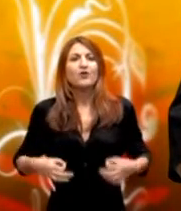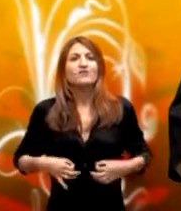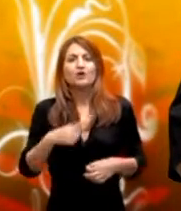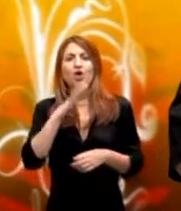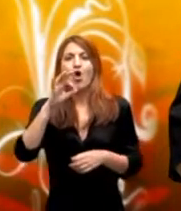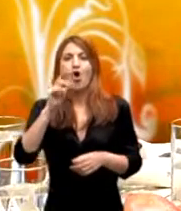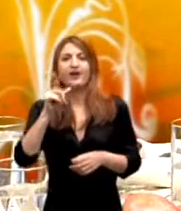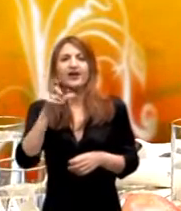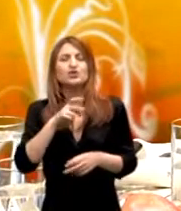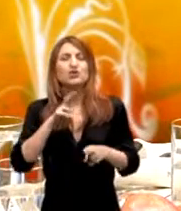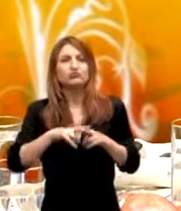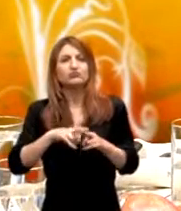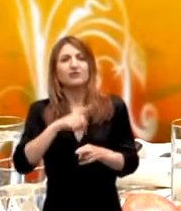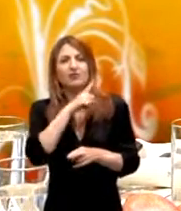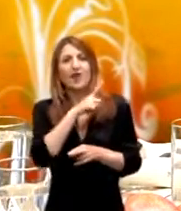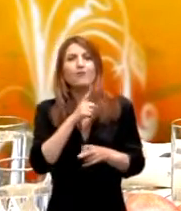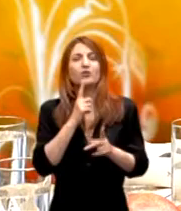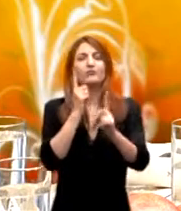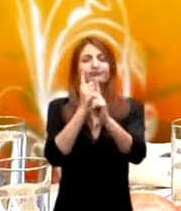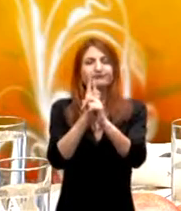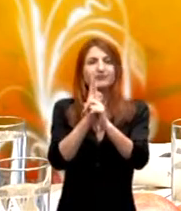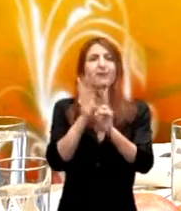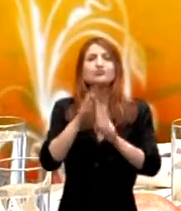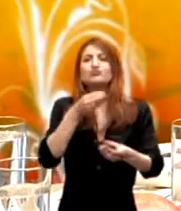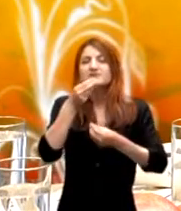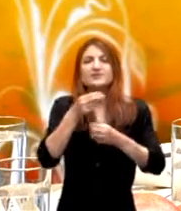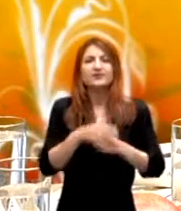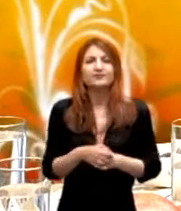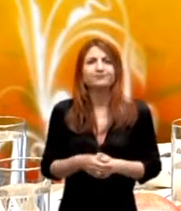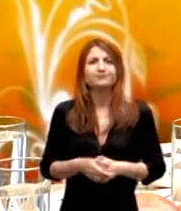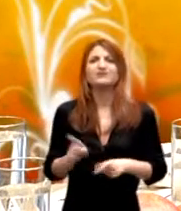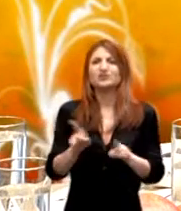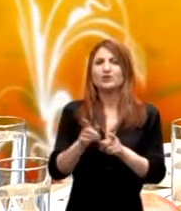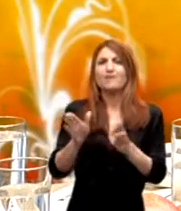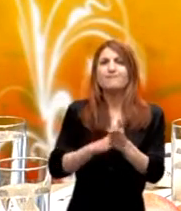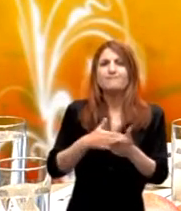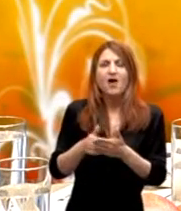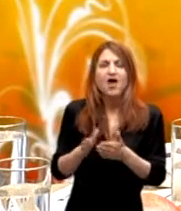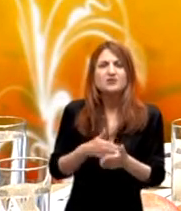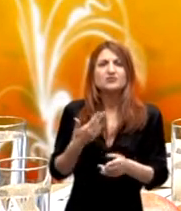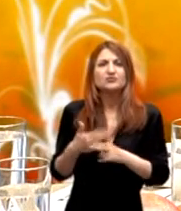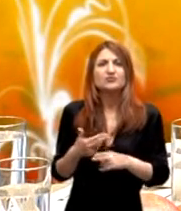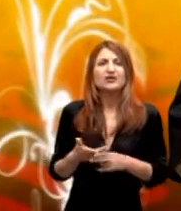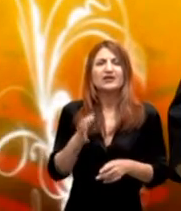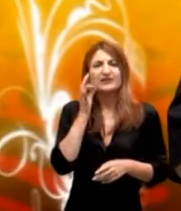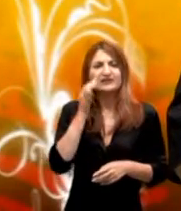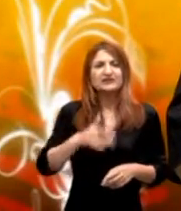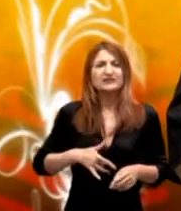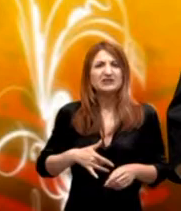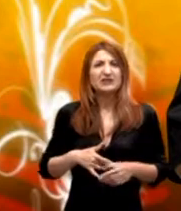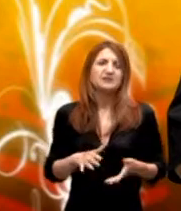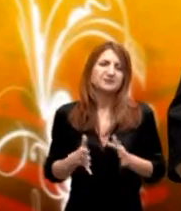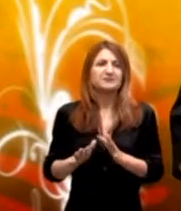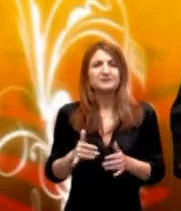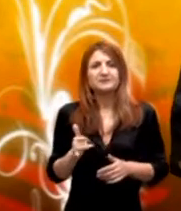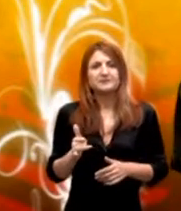možete isto tako tet-a-tet jedan na jedan posavjetovati. Masnoća, urična kiselina. A to je sve u nekakvim granicama.